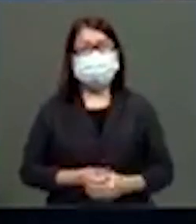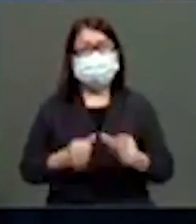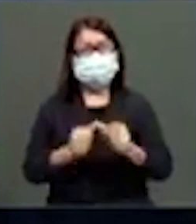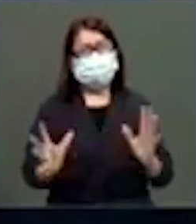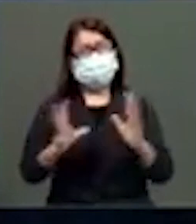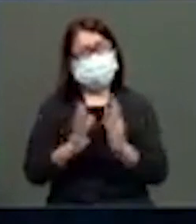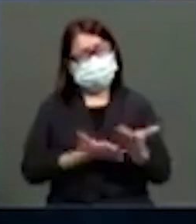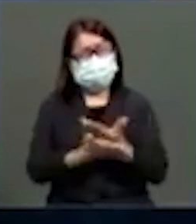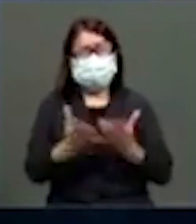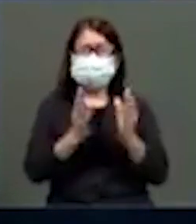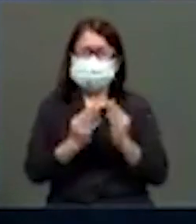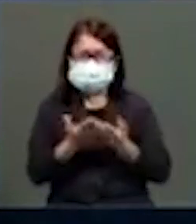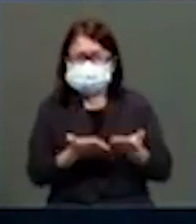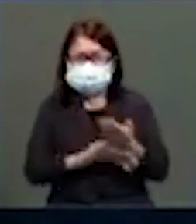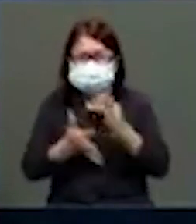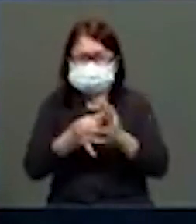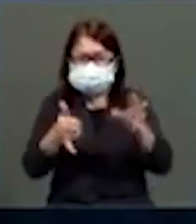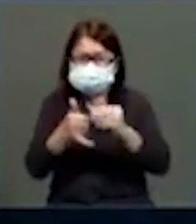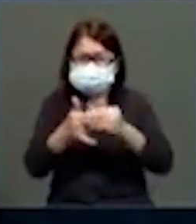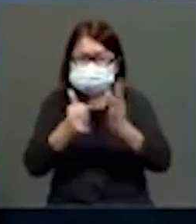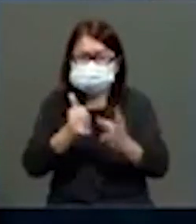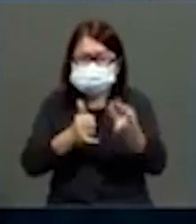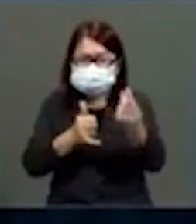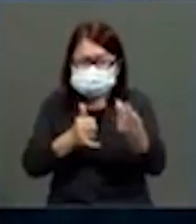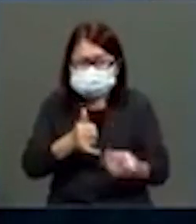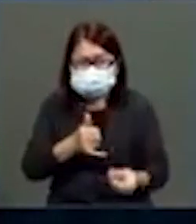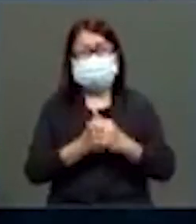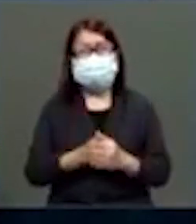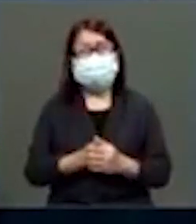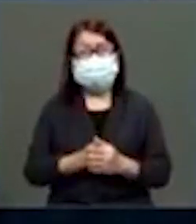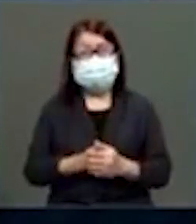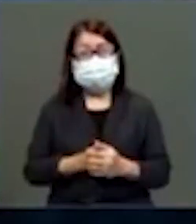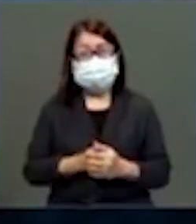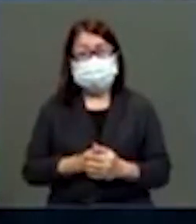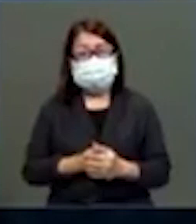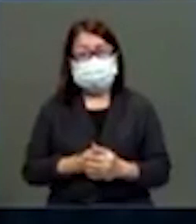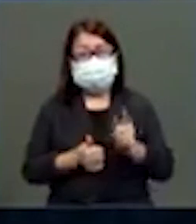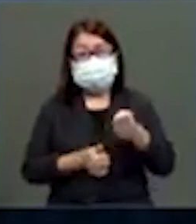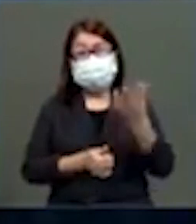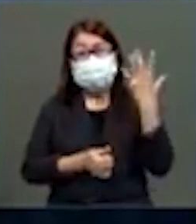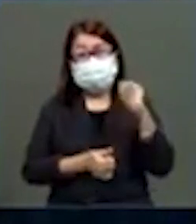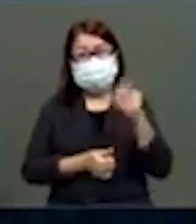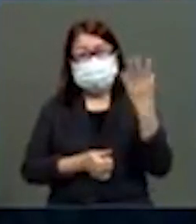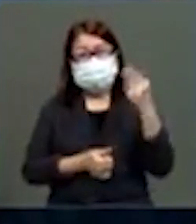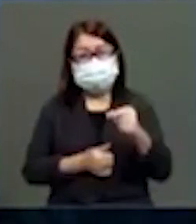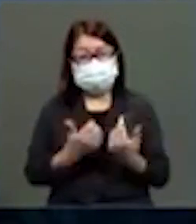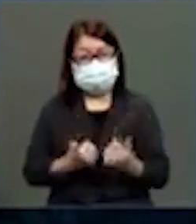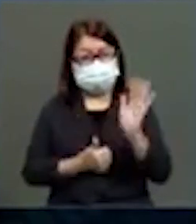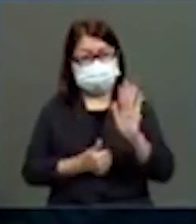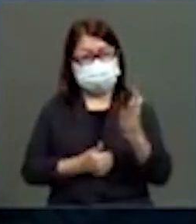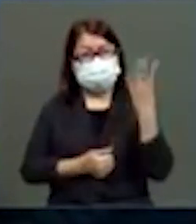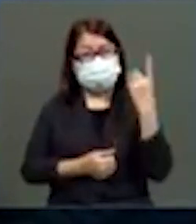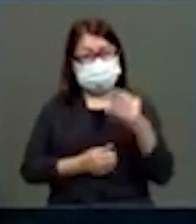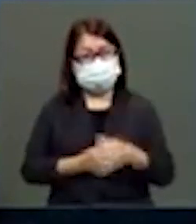าพูดคุยกันถึงเรื่องของตัวเลขนะครับจากทั้งหมด700อันนี้ตัวเลขของย้อนเมื่อวานนี้นะครับประธานโทษไม่ใช่วันนี้นะครับ